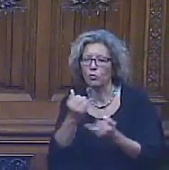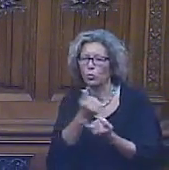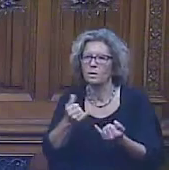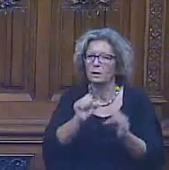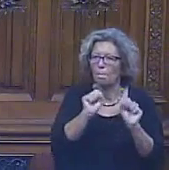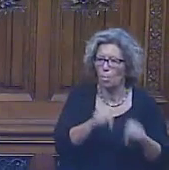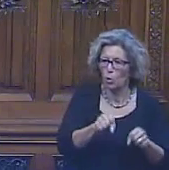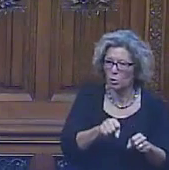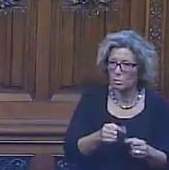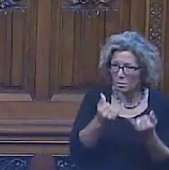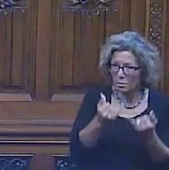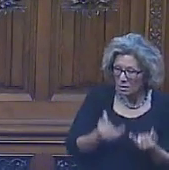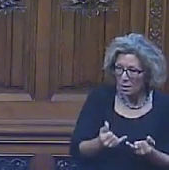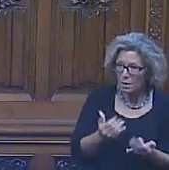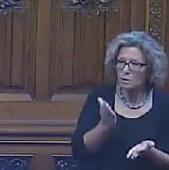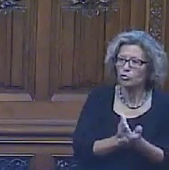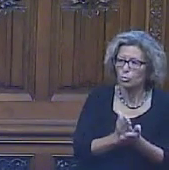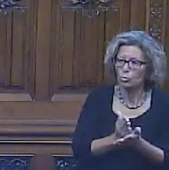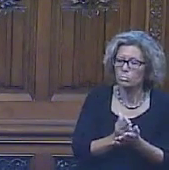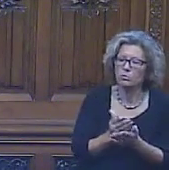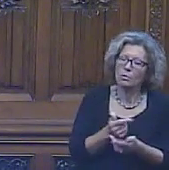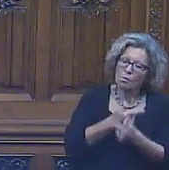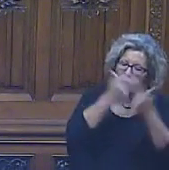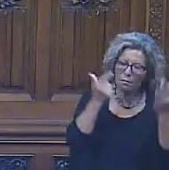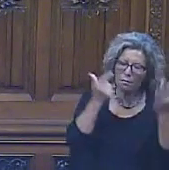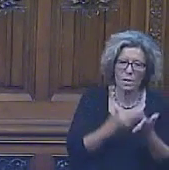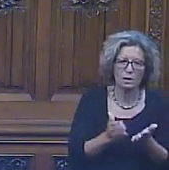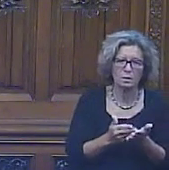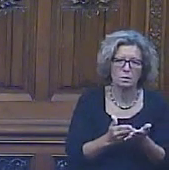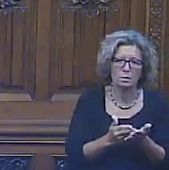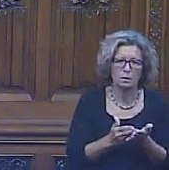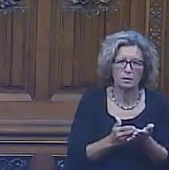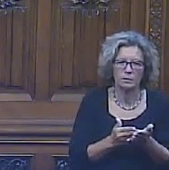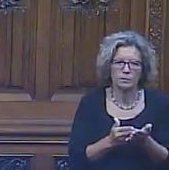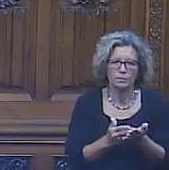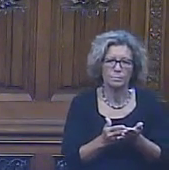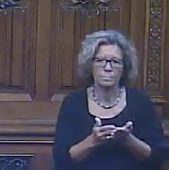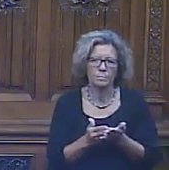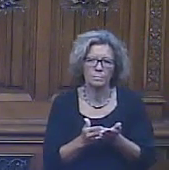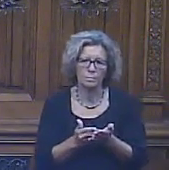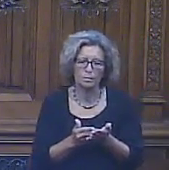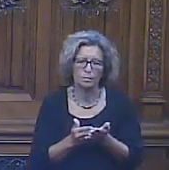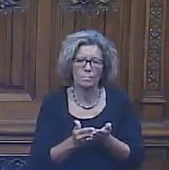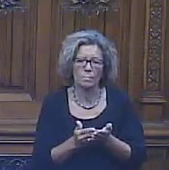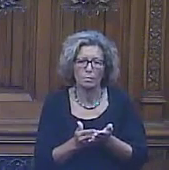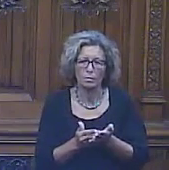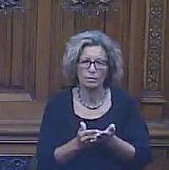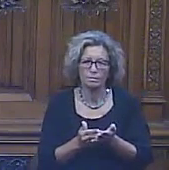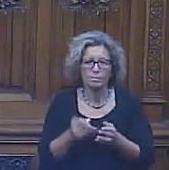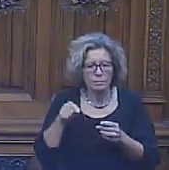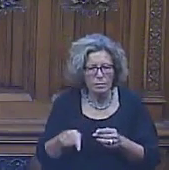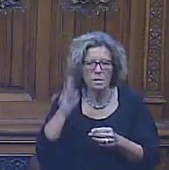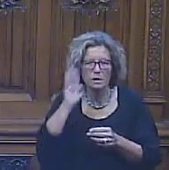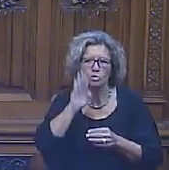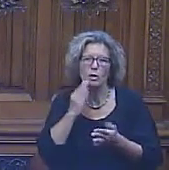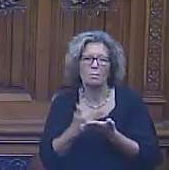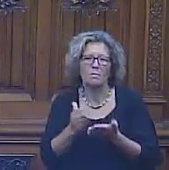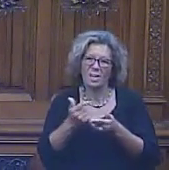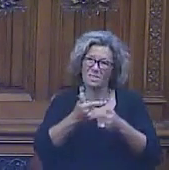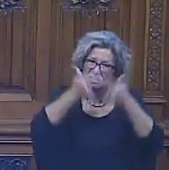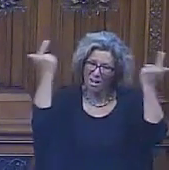ist. Jetzt geht es aber schon ganz klar darum, dass in dieser Stadt eines ganz